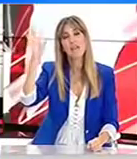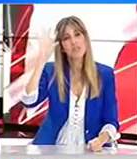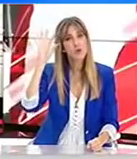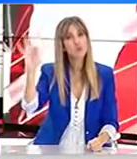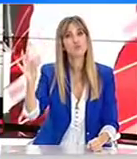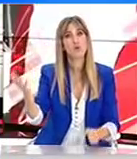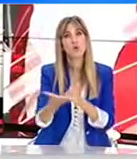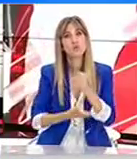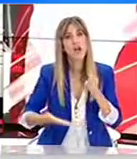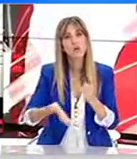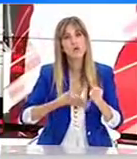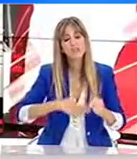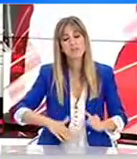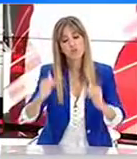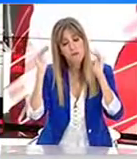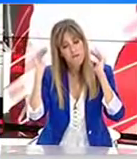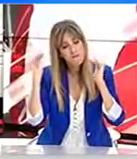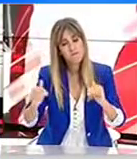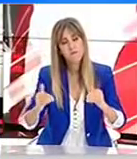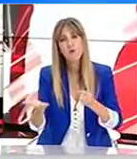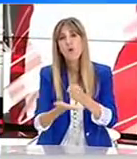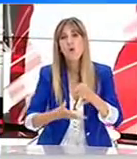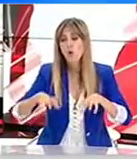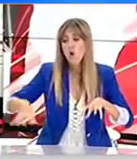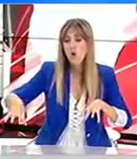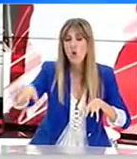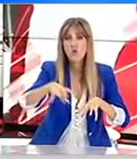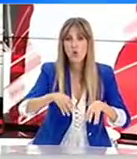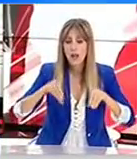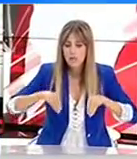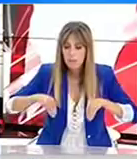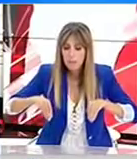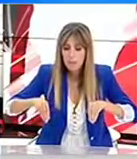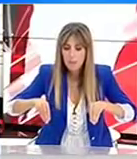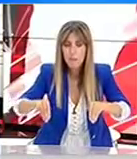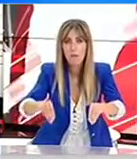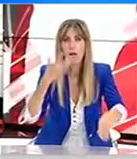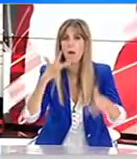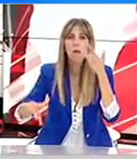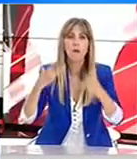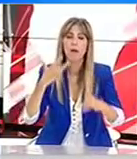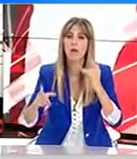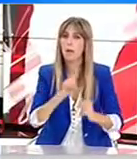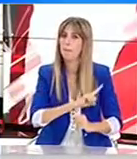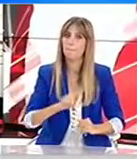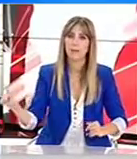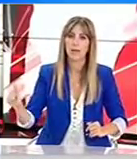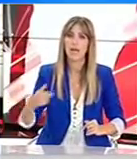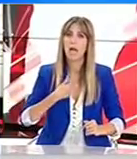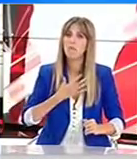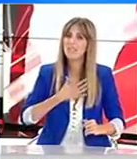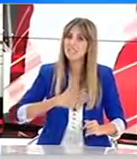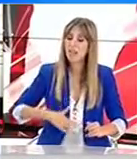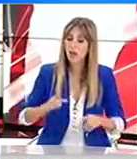τους και να τα καλλιεργούν. Είναι εθνικός στόχος να ενισχύσουμε την παραγωγή. Αυτό βεβαίως προϋποθέτει και ένα